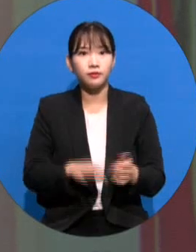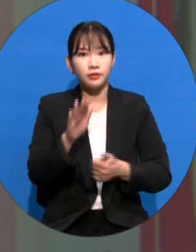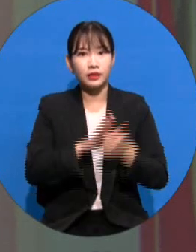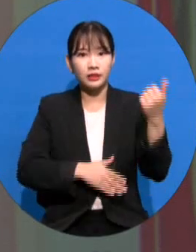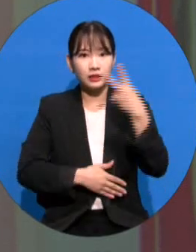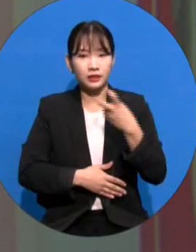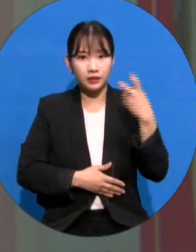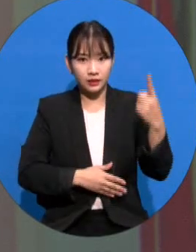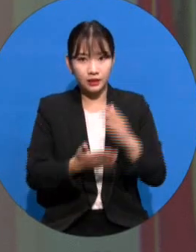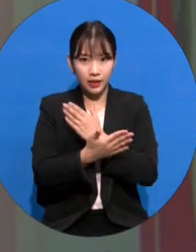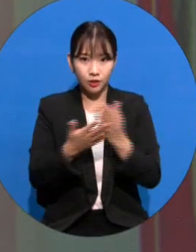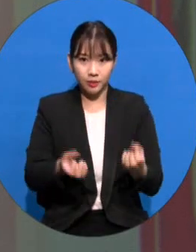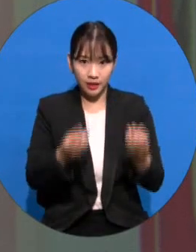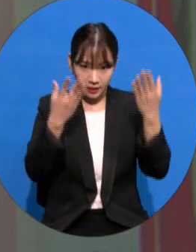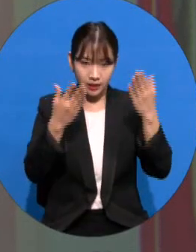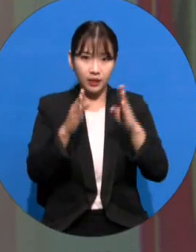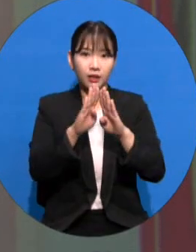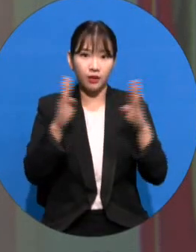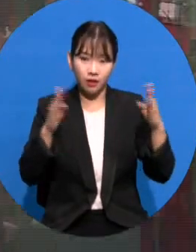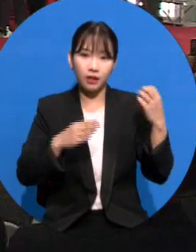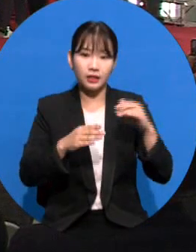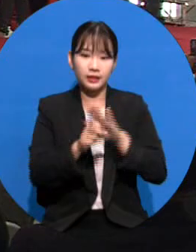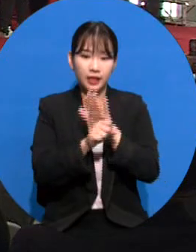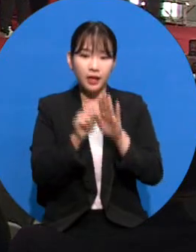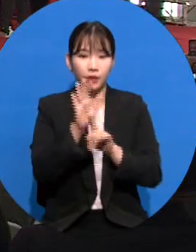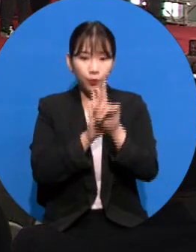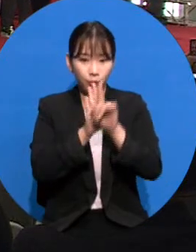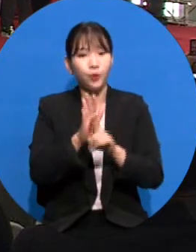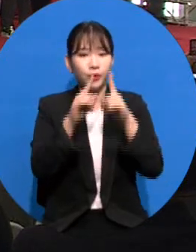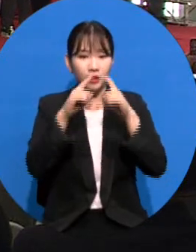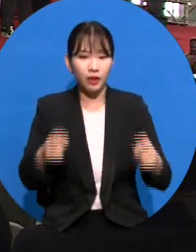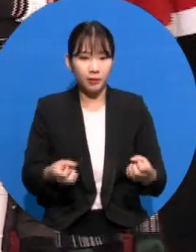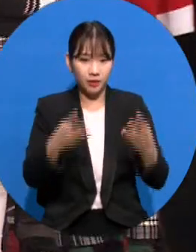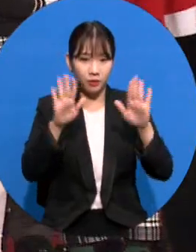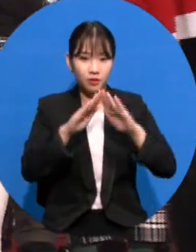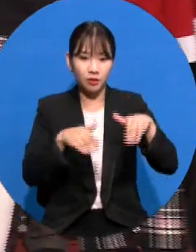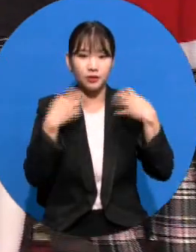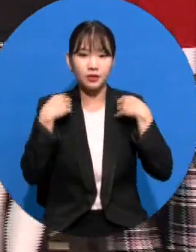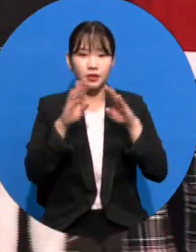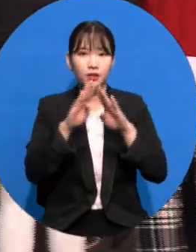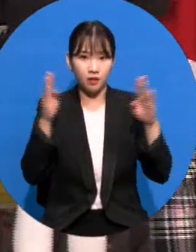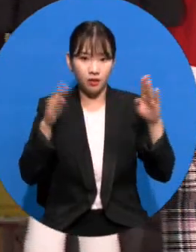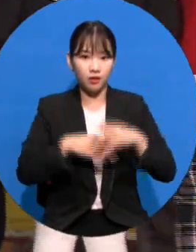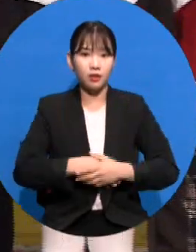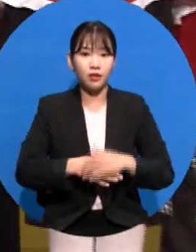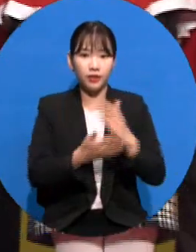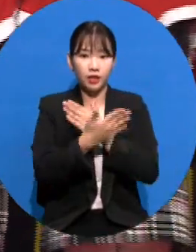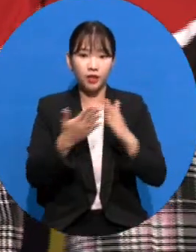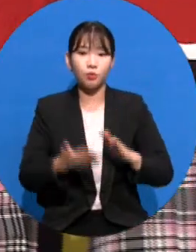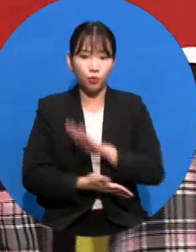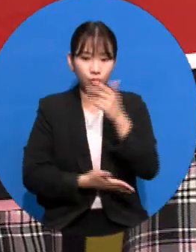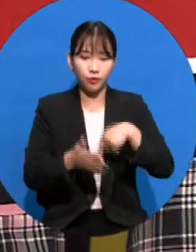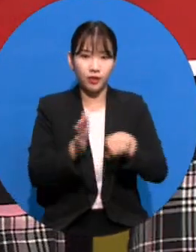희망 2022 나눔 캠페인 출범식과 사랑의 온도탑 재막식이 오늘 전남도청에서 열렸습니다. 나눔 모두를